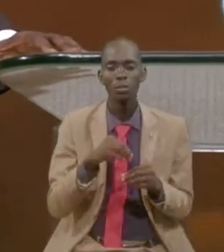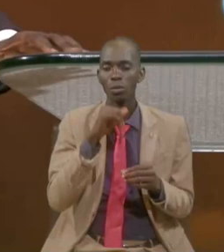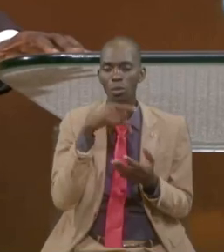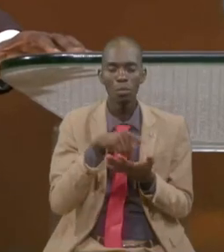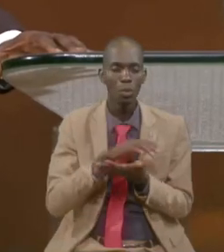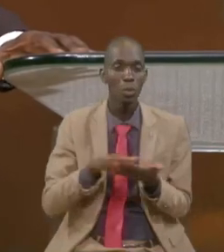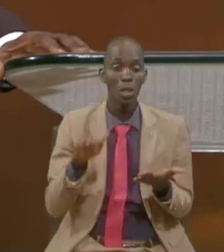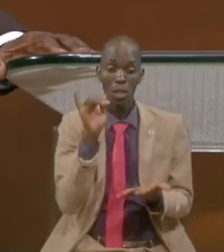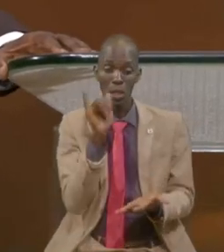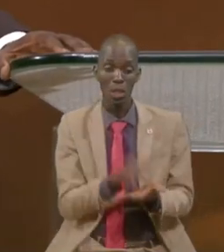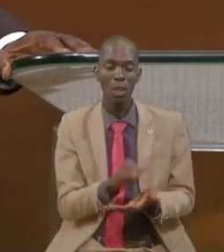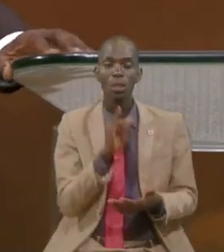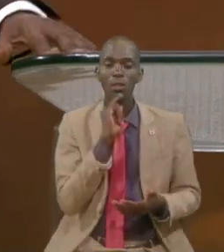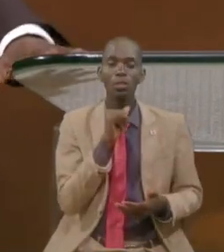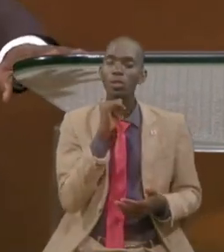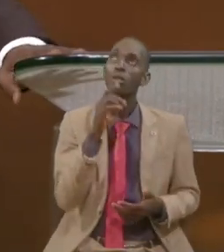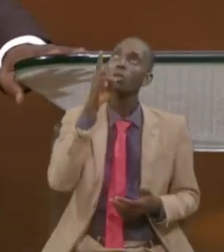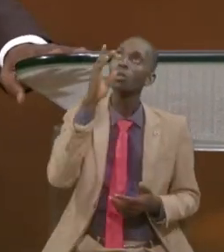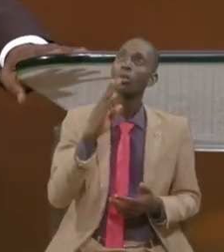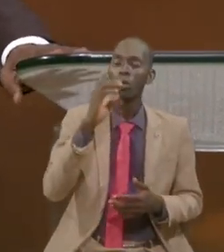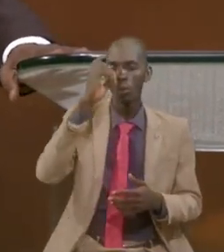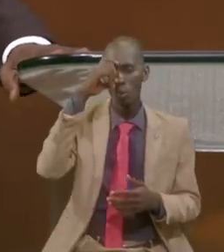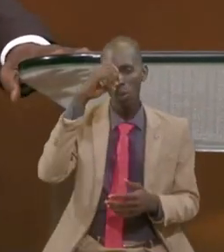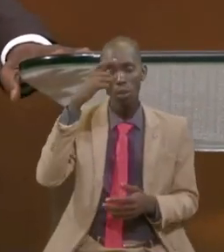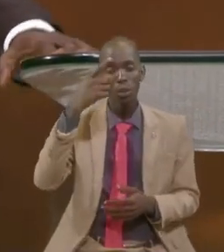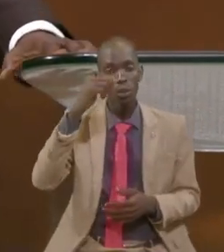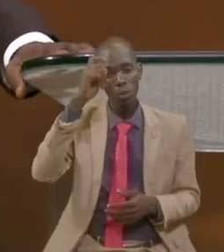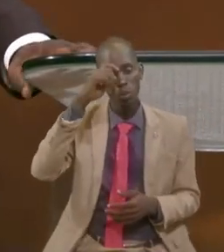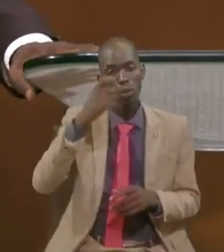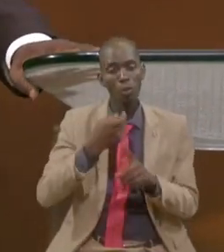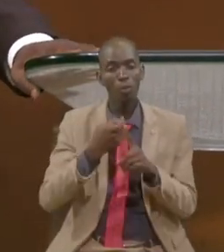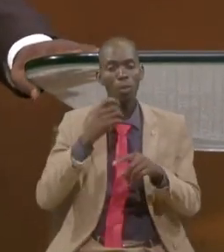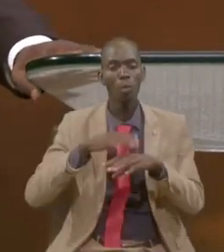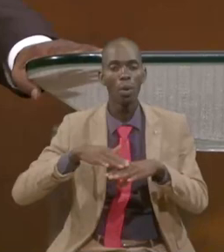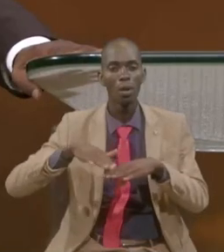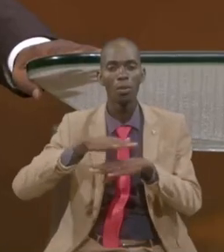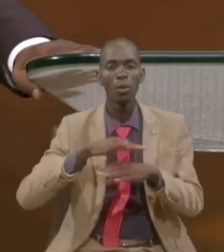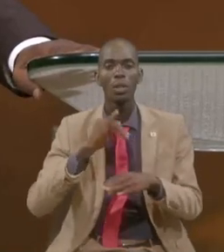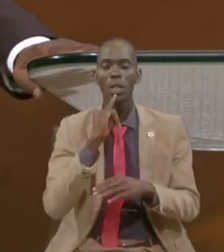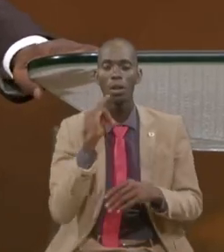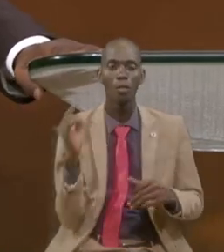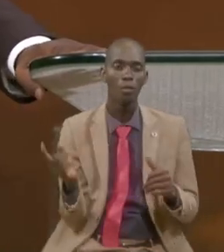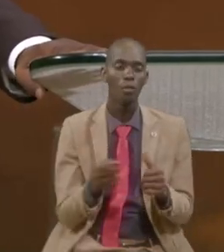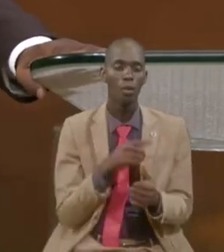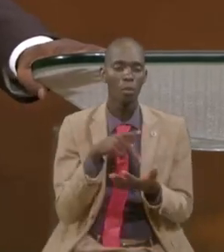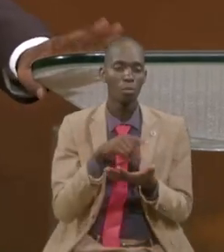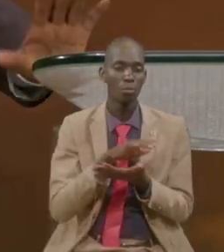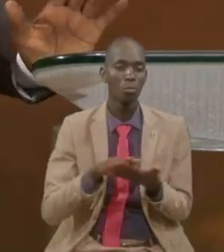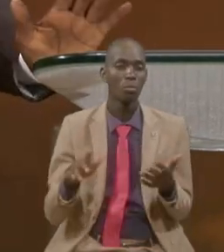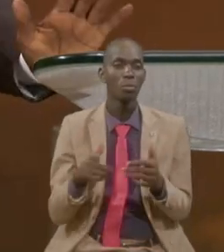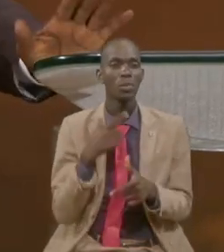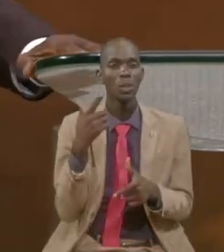dans l'impureté, cela n'est pas de Dieu. La sagesse d'en haut est premièrement